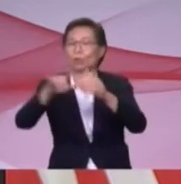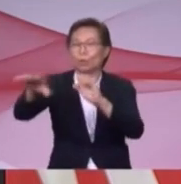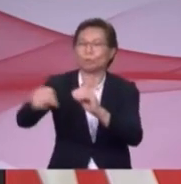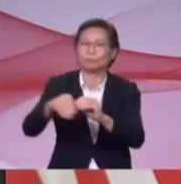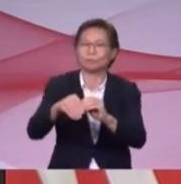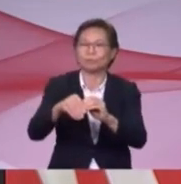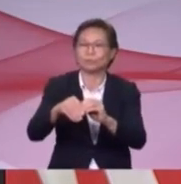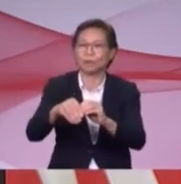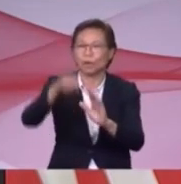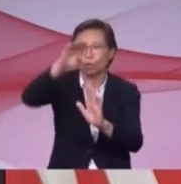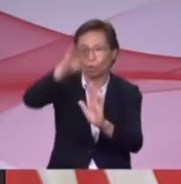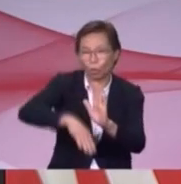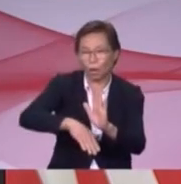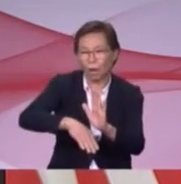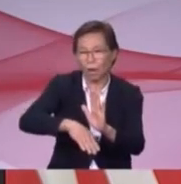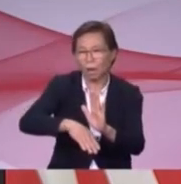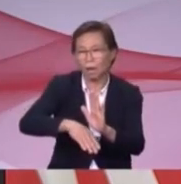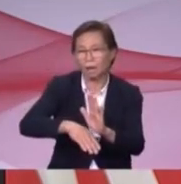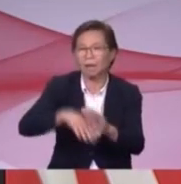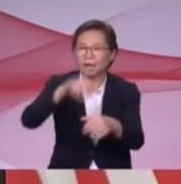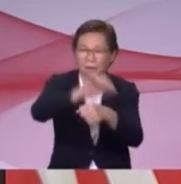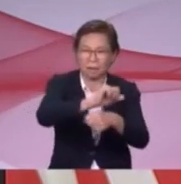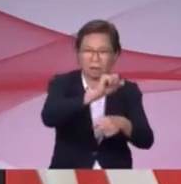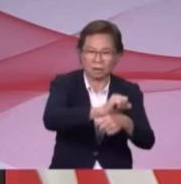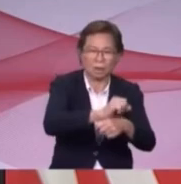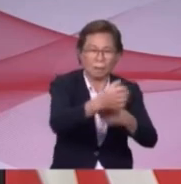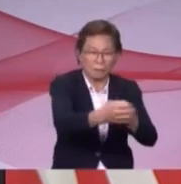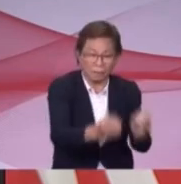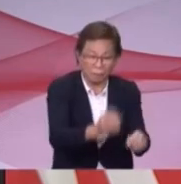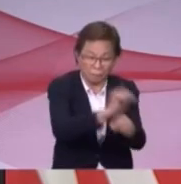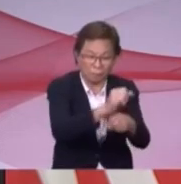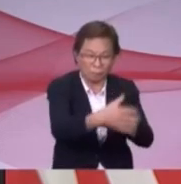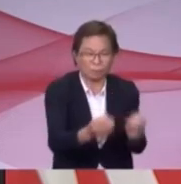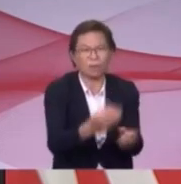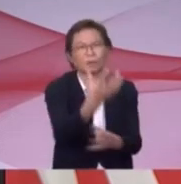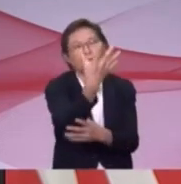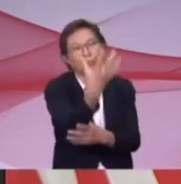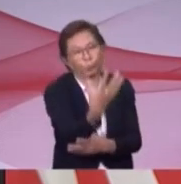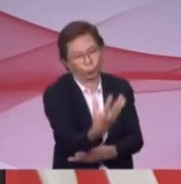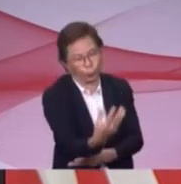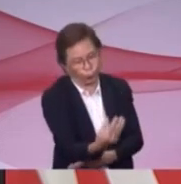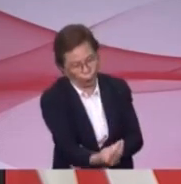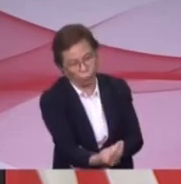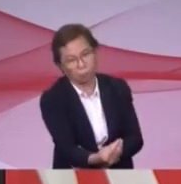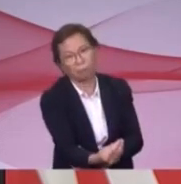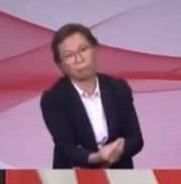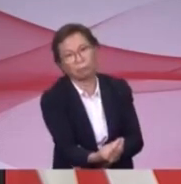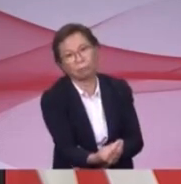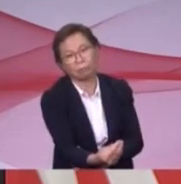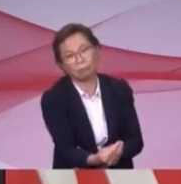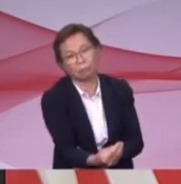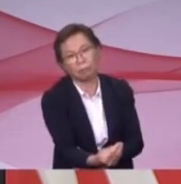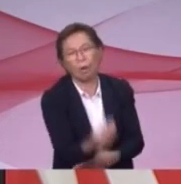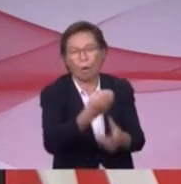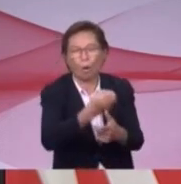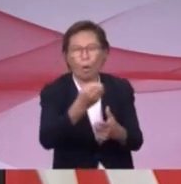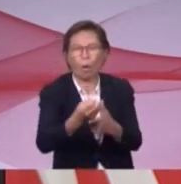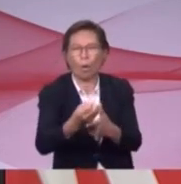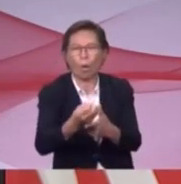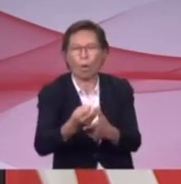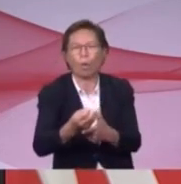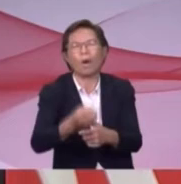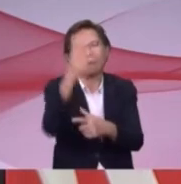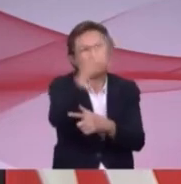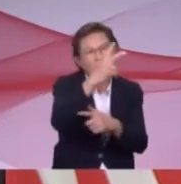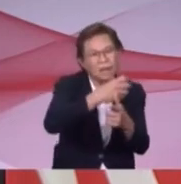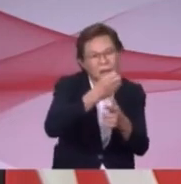mengurangkan jumlah mereka yang bekerja di pejabat ataupun sama ada di pejabat